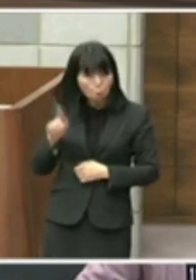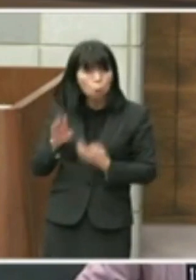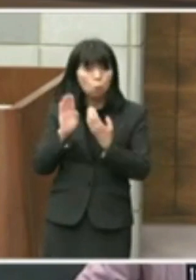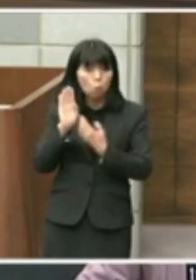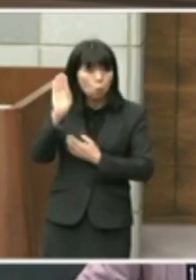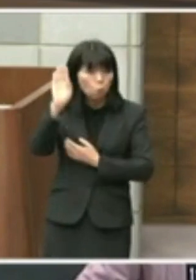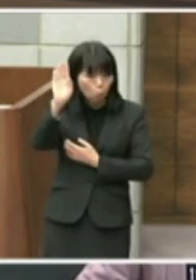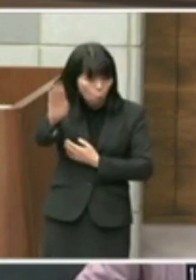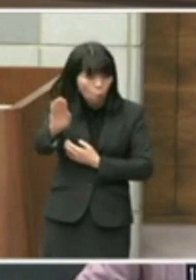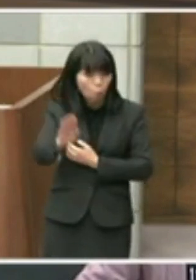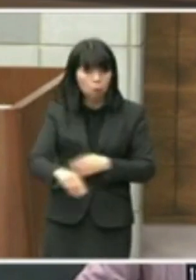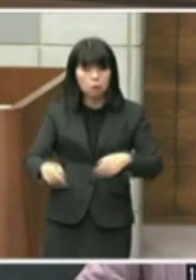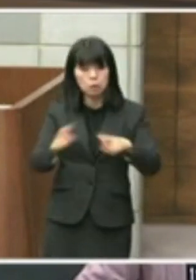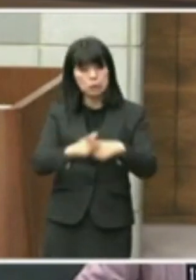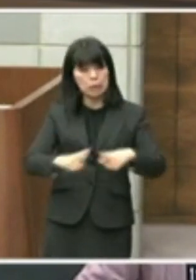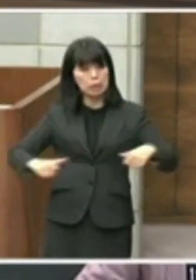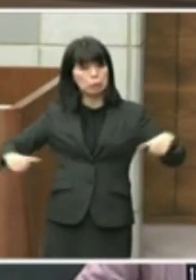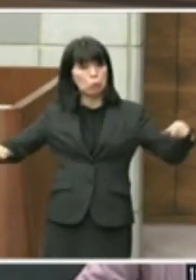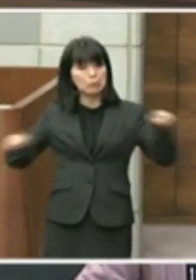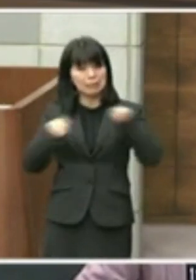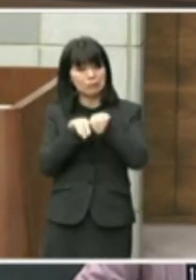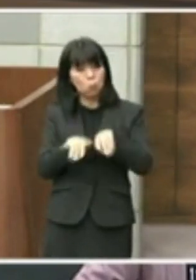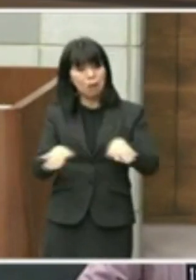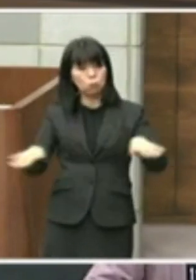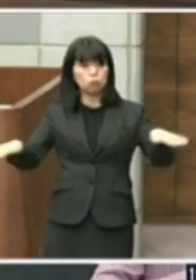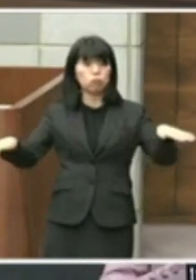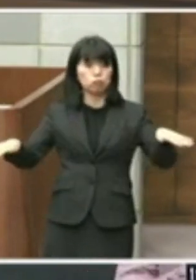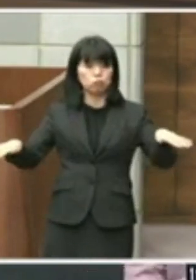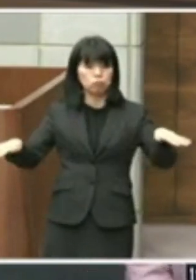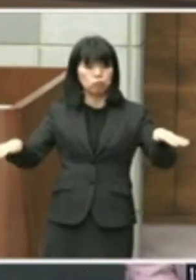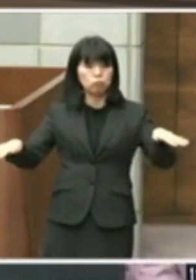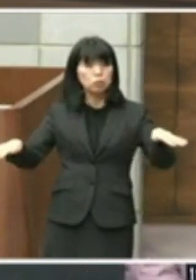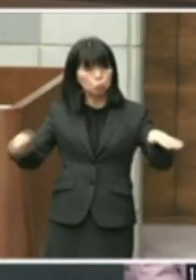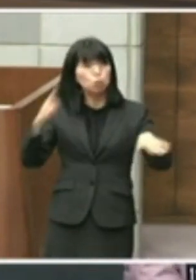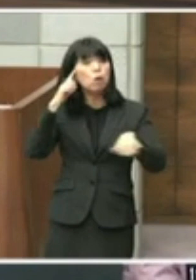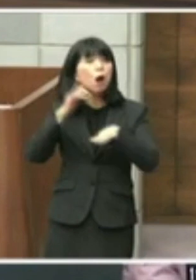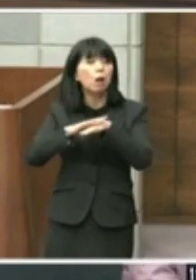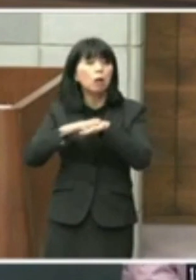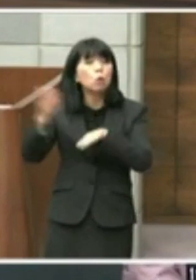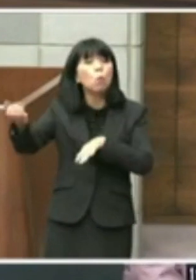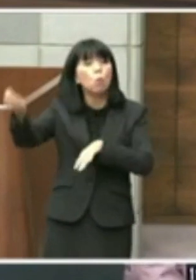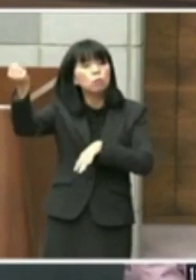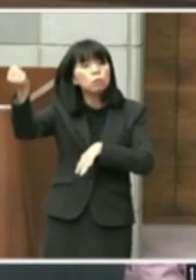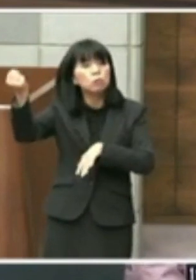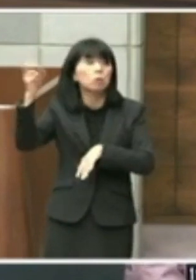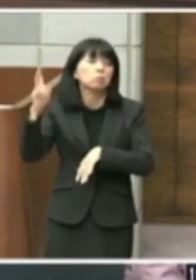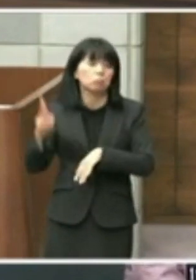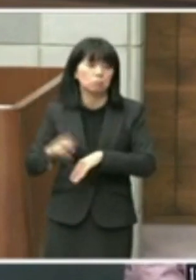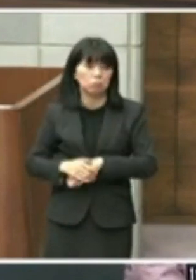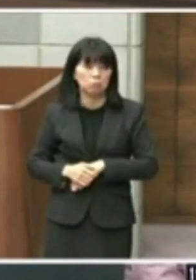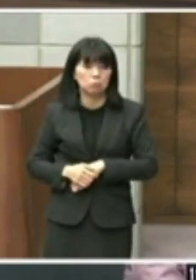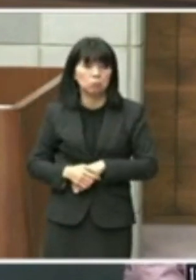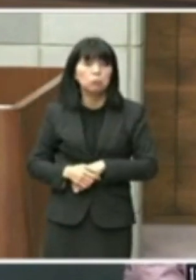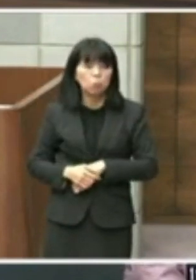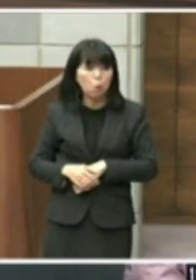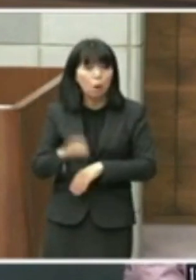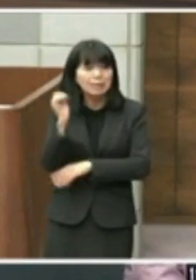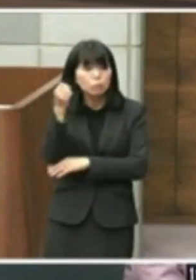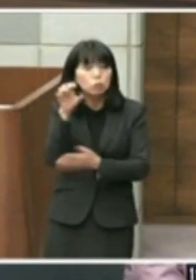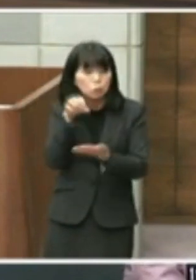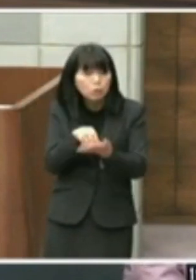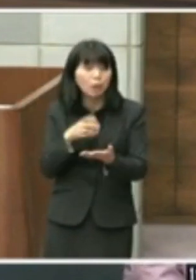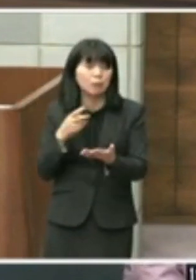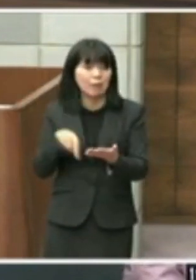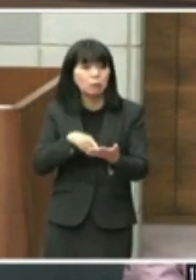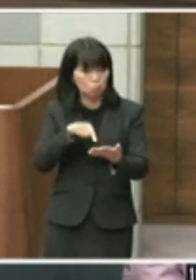後全国規模に広げていくというお考えをお持ちのようであります。これが新聞報道されたところ